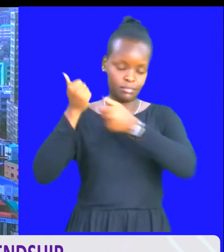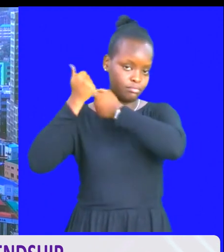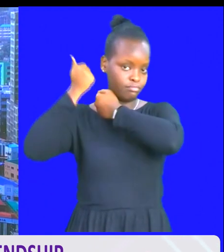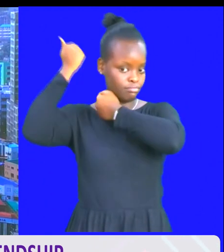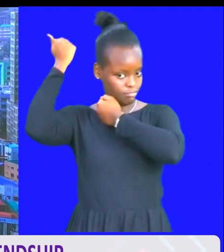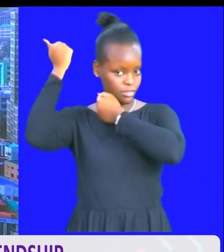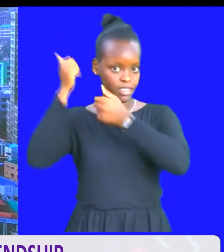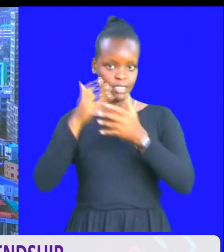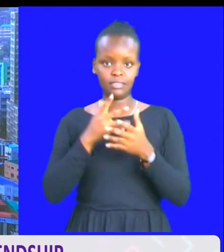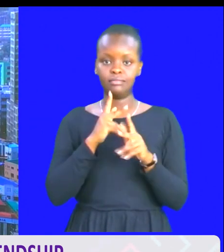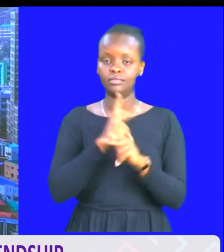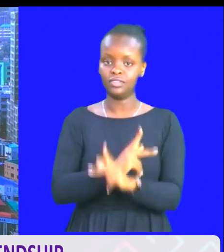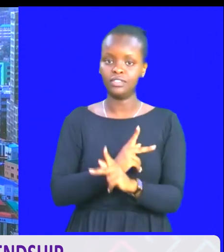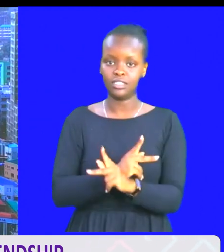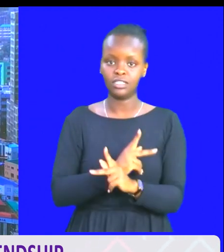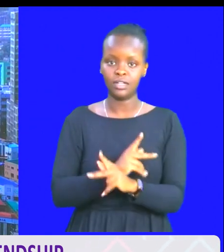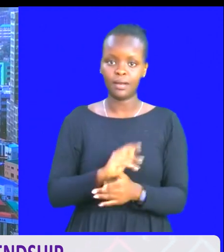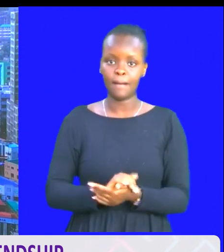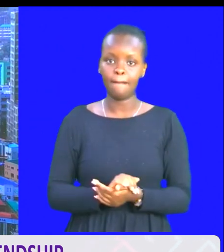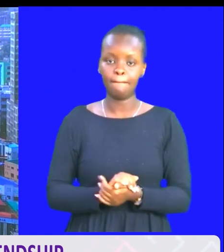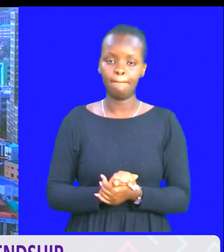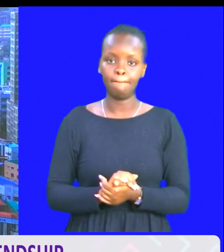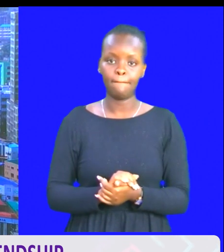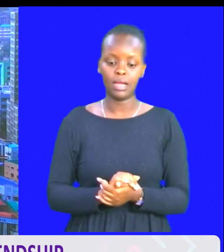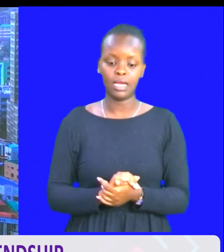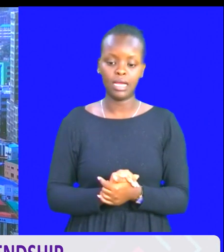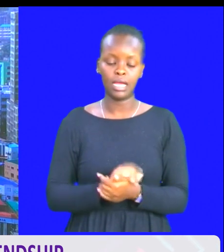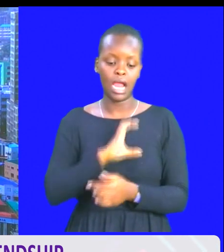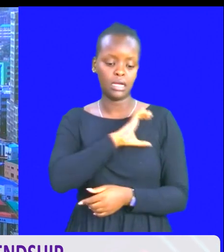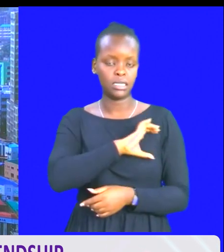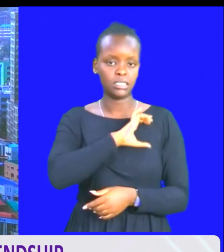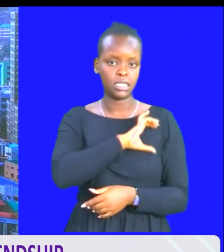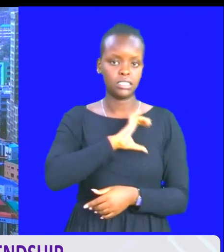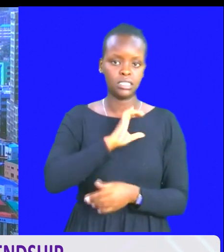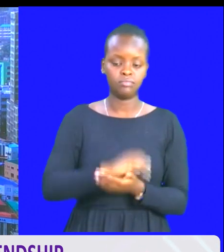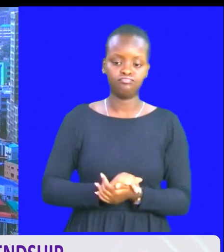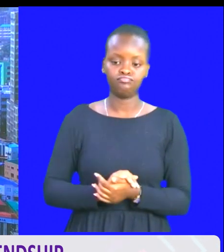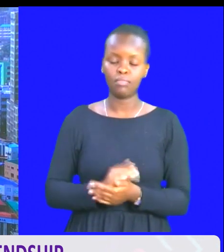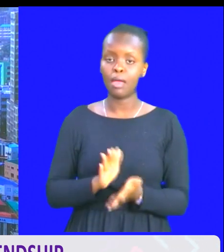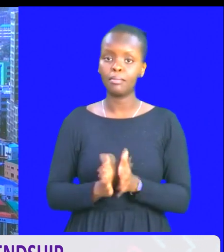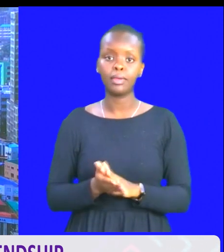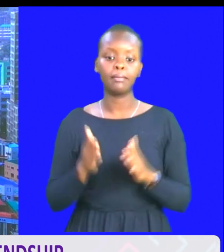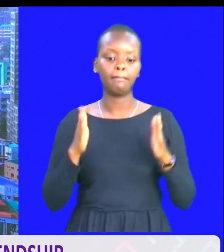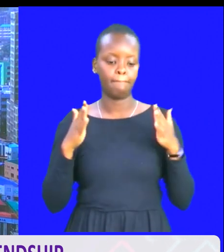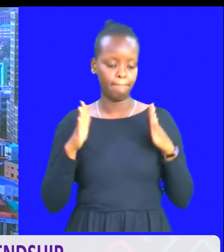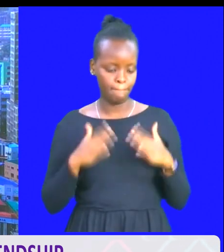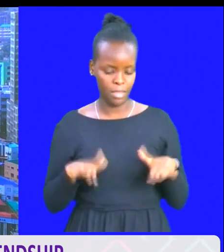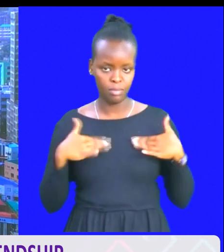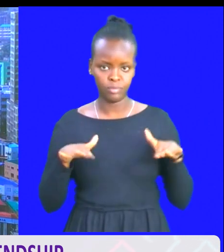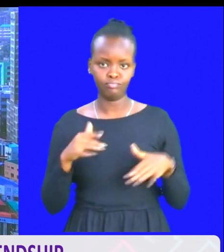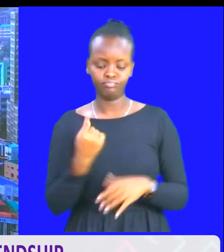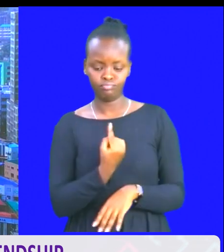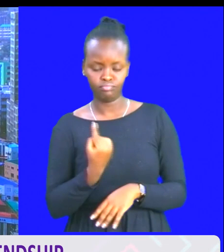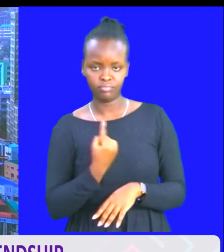why because kuna vile zile mali kwa mbonga last time characteristics sasa kwa lonely you have these thoughts na kukula sana